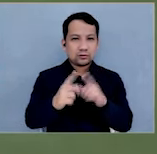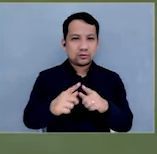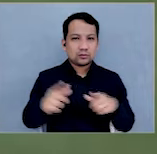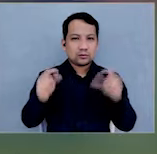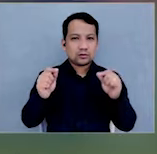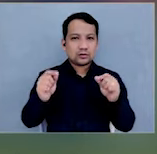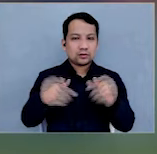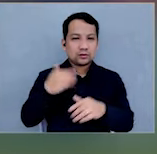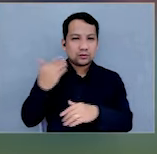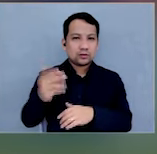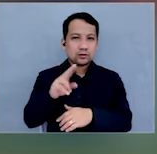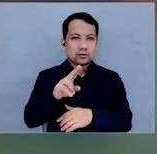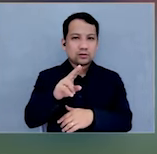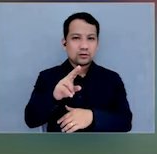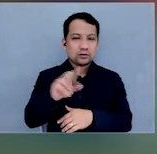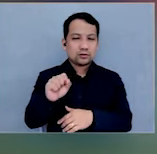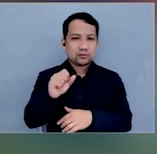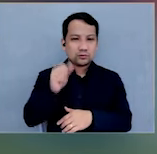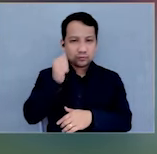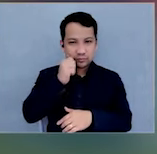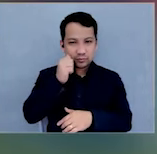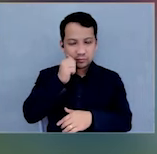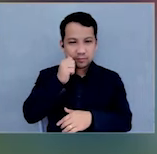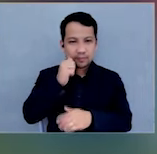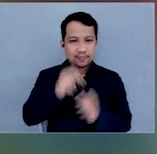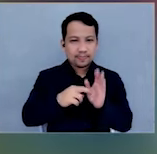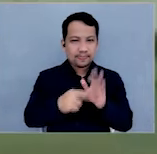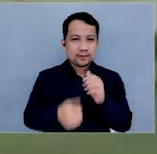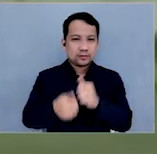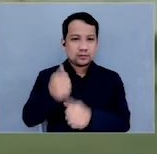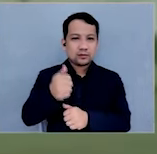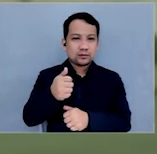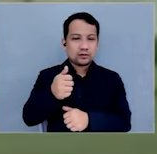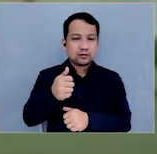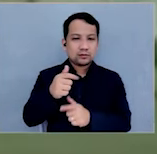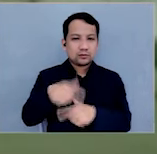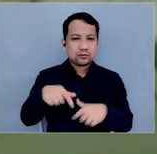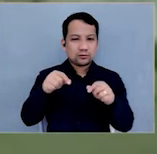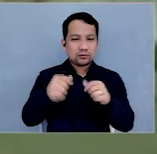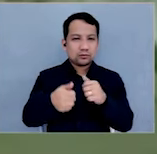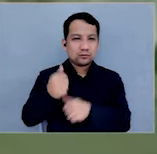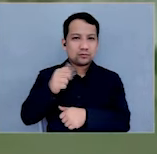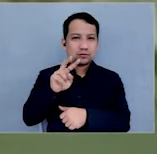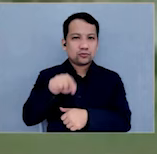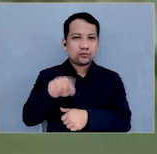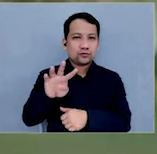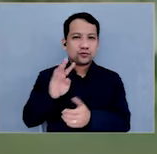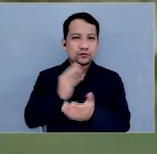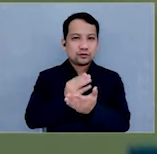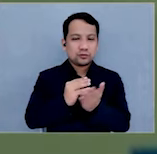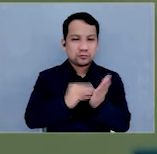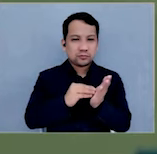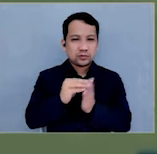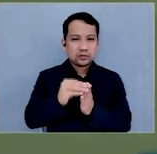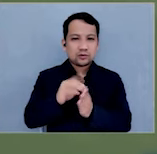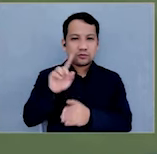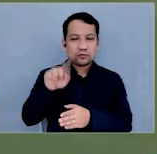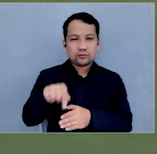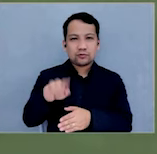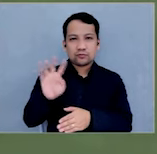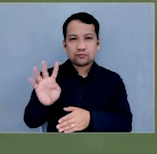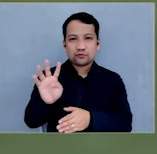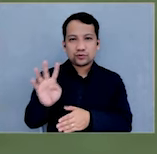na US Women's Open. Wagi din ang Japanese-Filipina at nag-uwi ng $2.4 million o 140 million